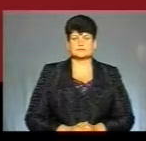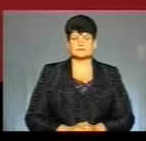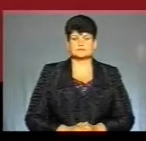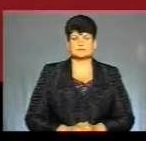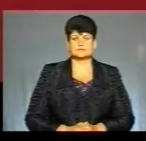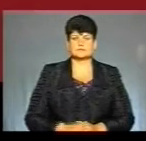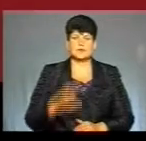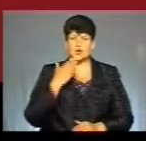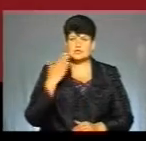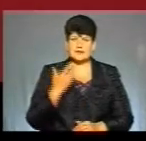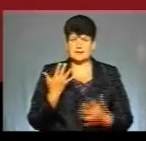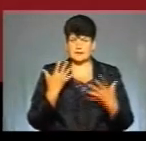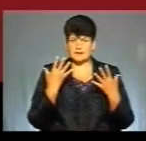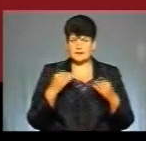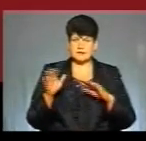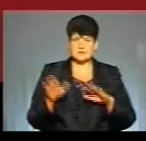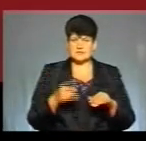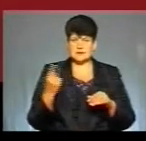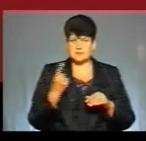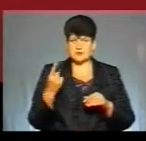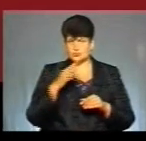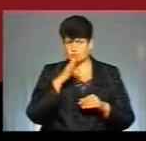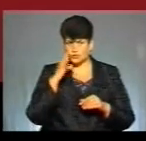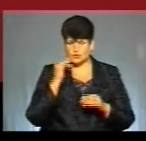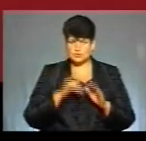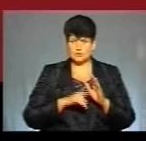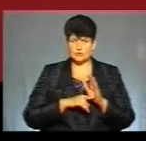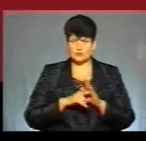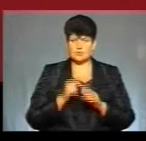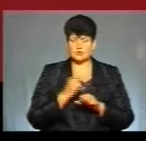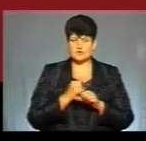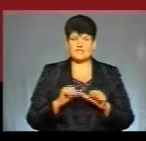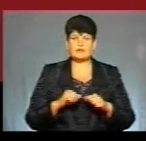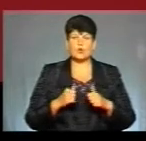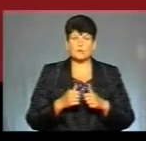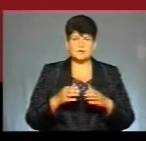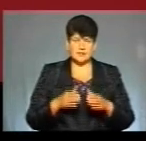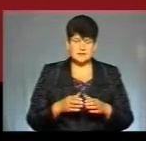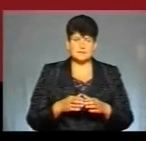Останніх кілька днів і після першої напруженої ночі почали працювати комітети. В комітеті